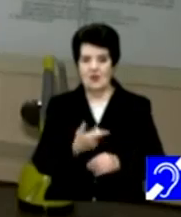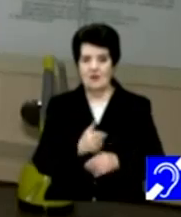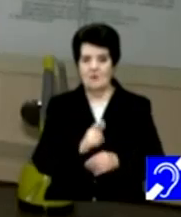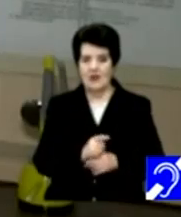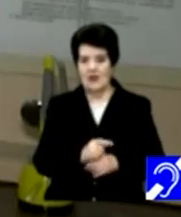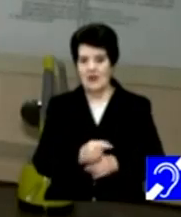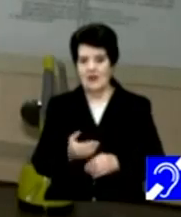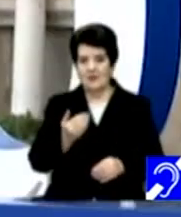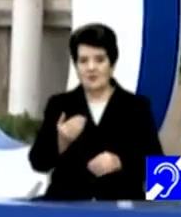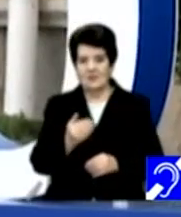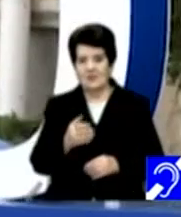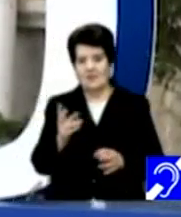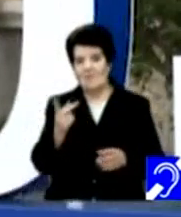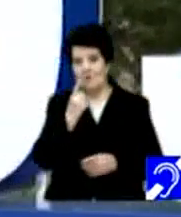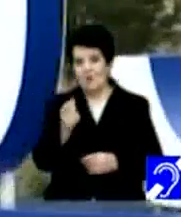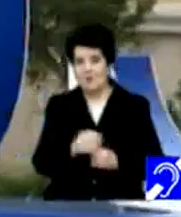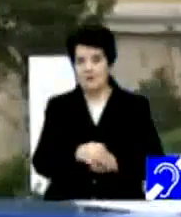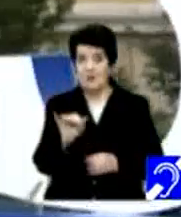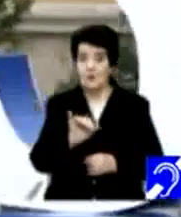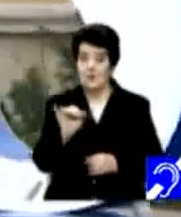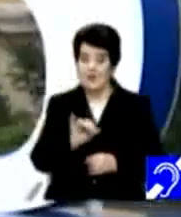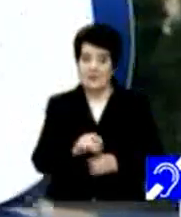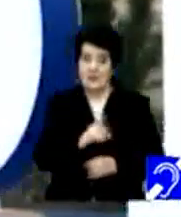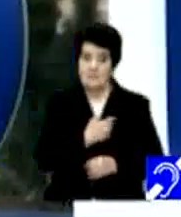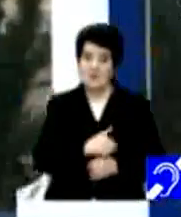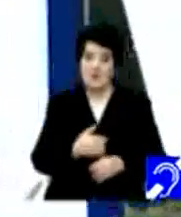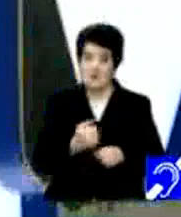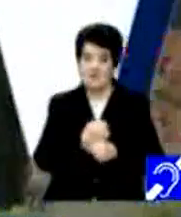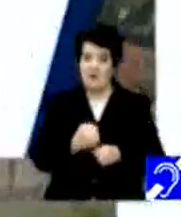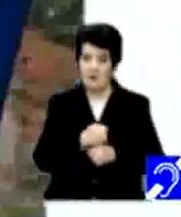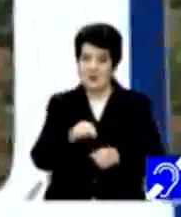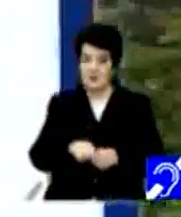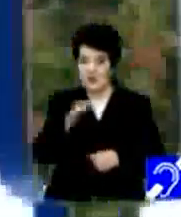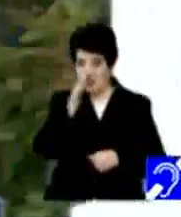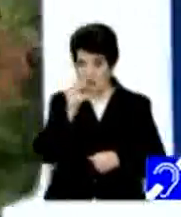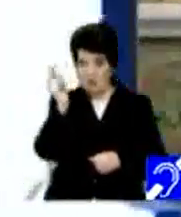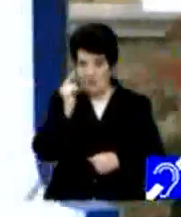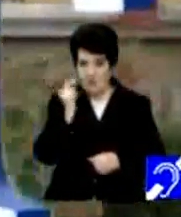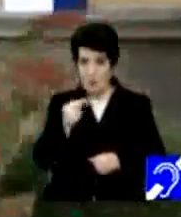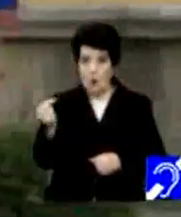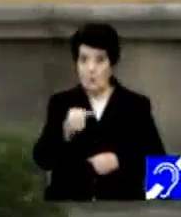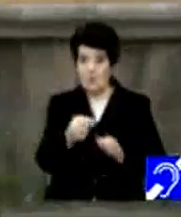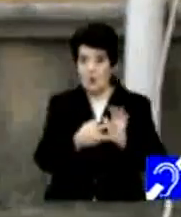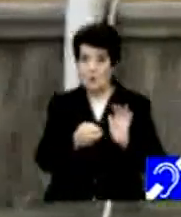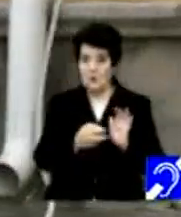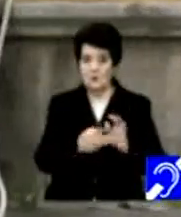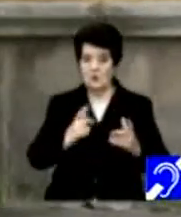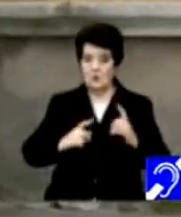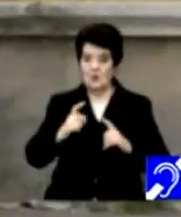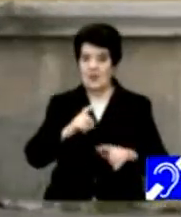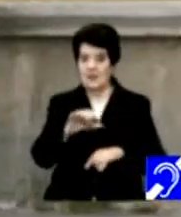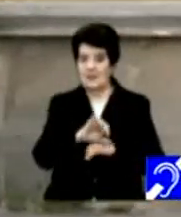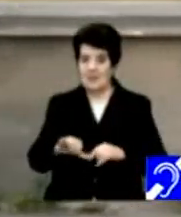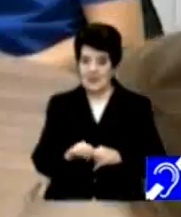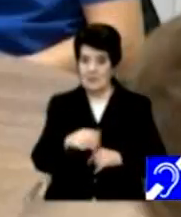all the progressive knowledge. Numai la Universitatea de Medicină și Farmacie din Chișinău studiază peste 1800 de studenți din